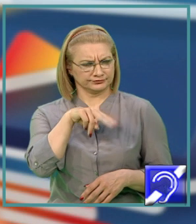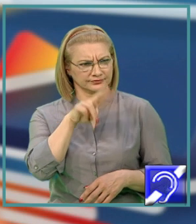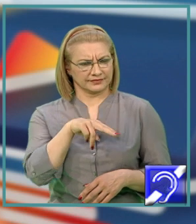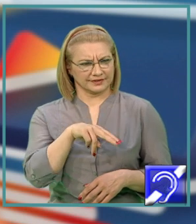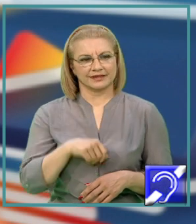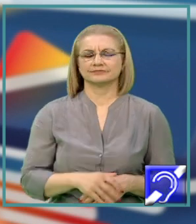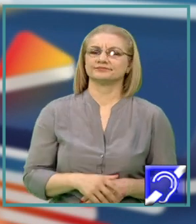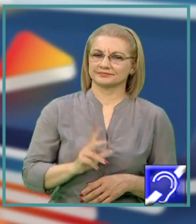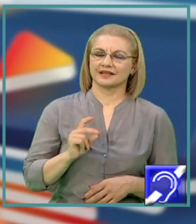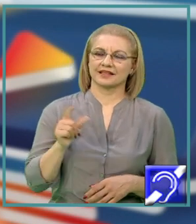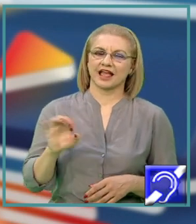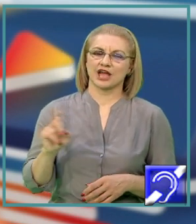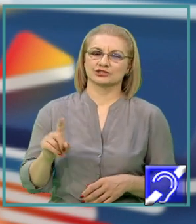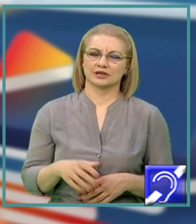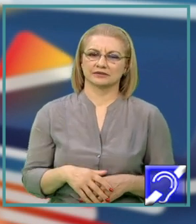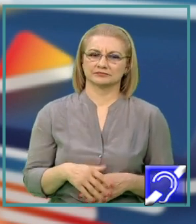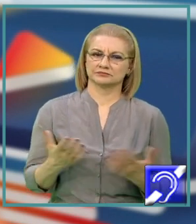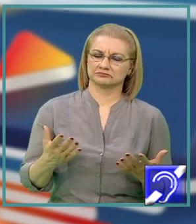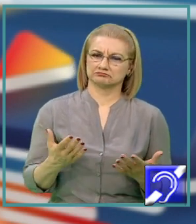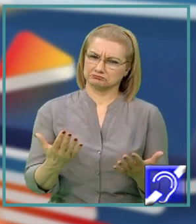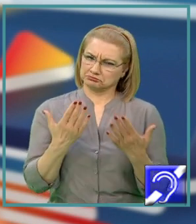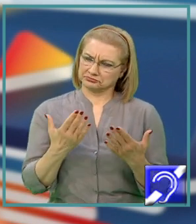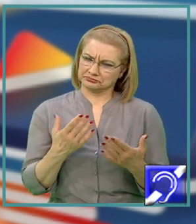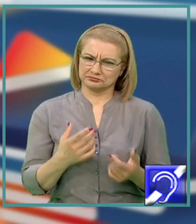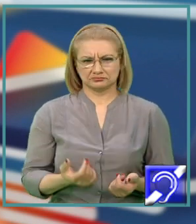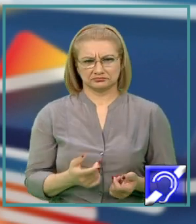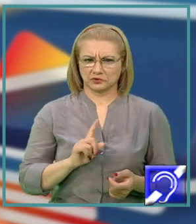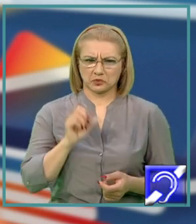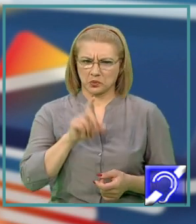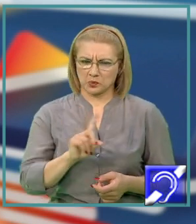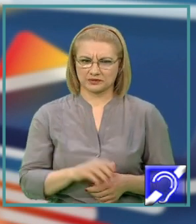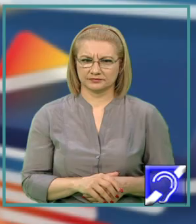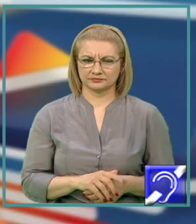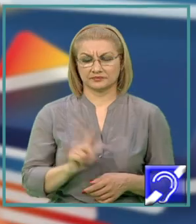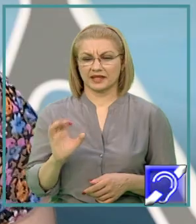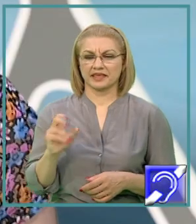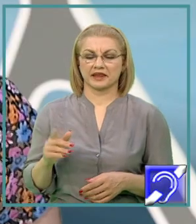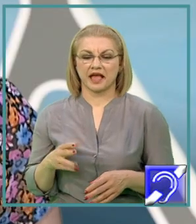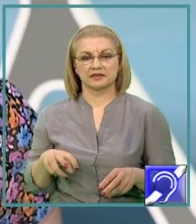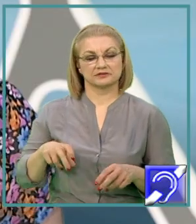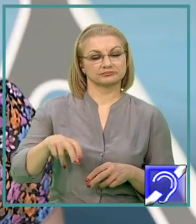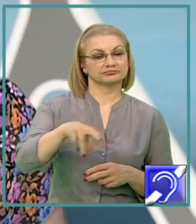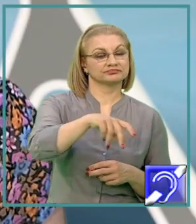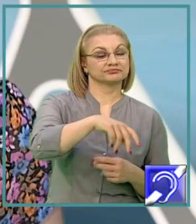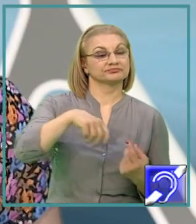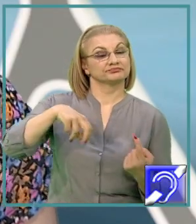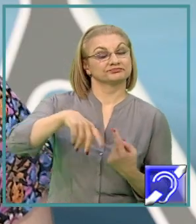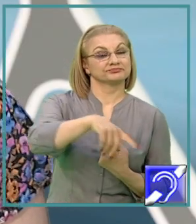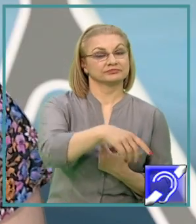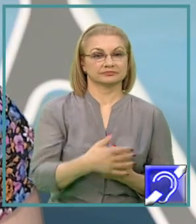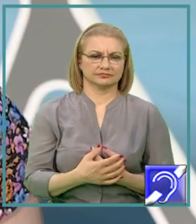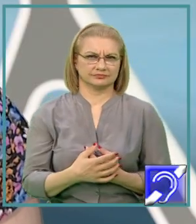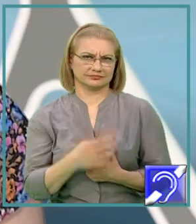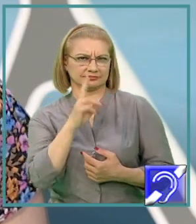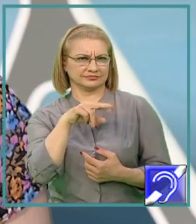Dacia. Nu-i vine rău și nu e urâtă, să știi. Chiriachița trece de el. E verde sau mi